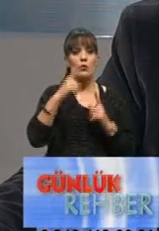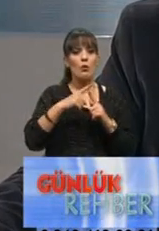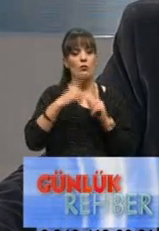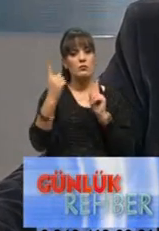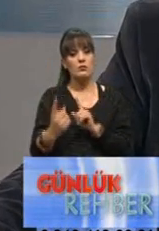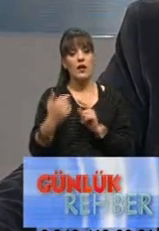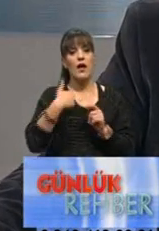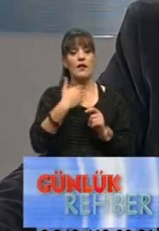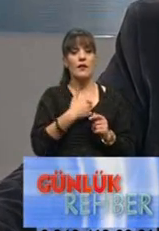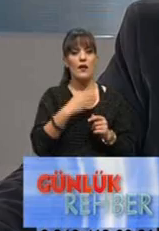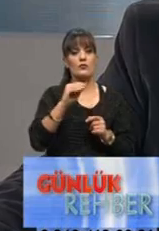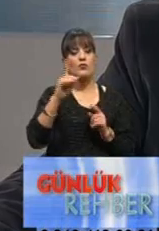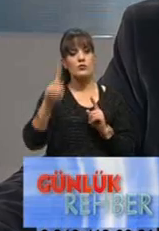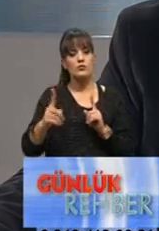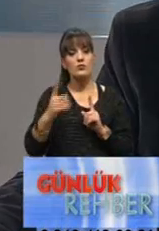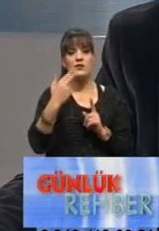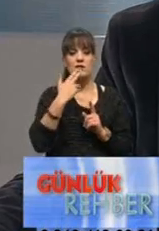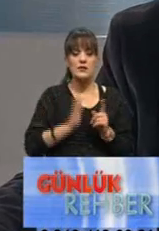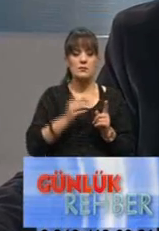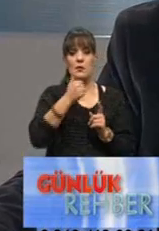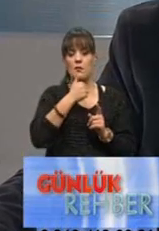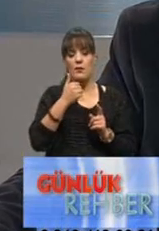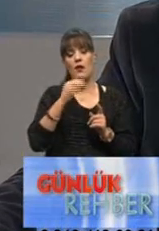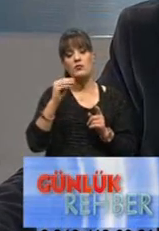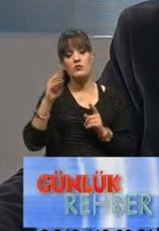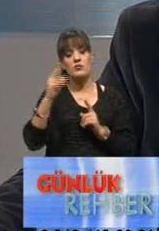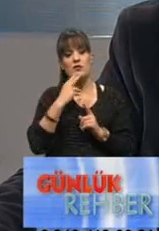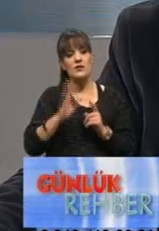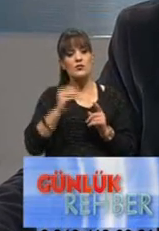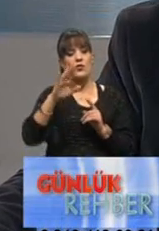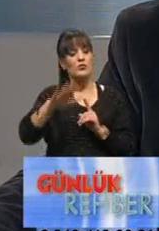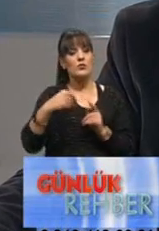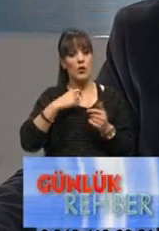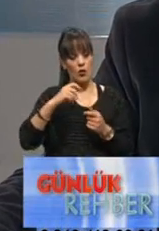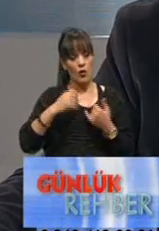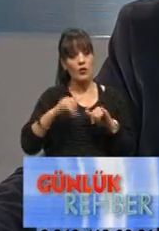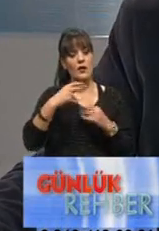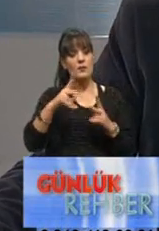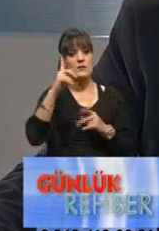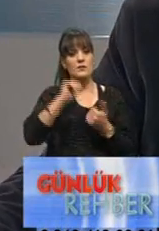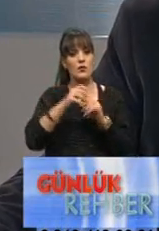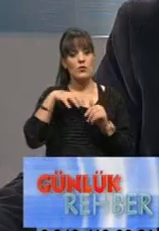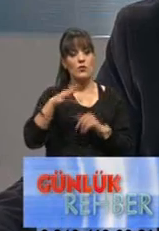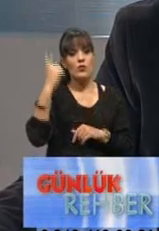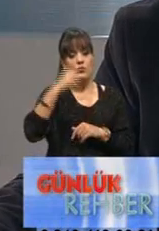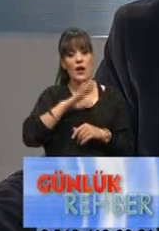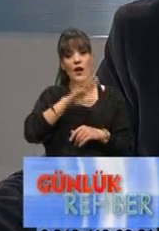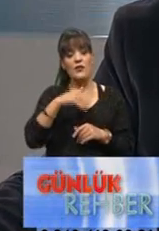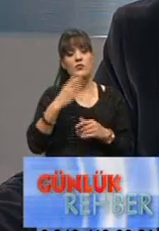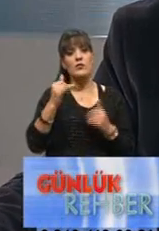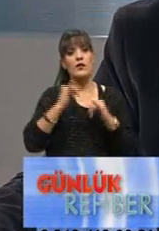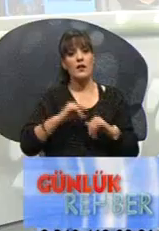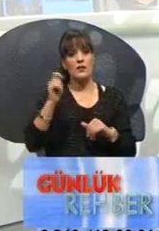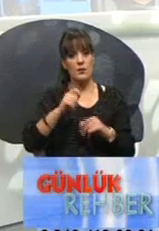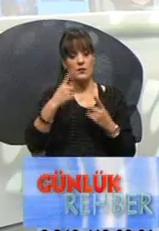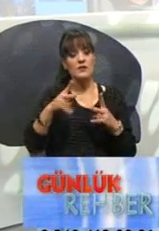torunun, anneyle çocuğun, kızın ya da babayla çocuğun oynayabileceği bir spor dalı. Dolayısıyla hı hı. herkesin çok rahatlıkla yapabileceği bir